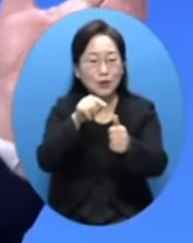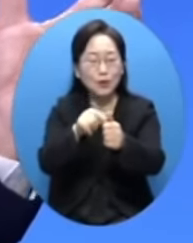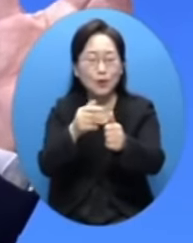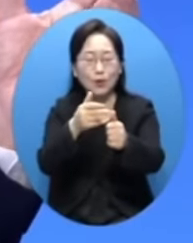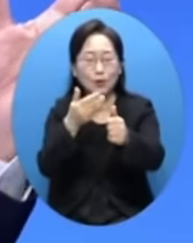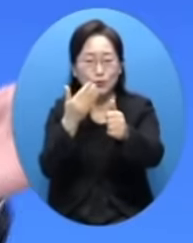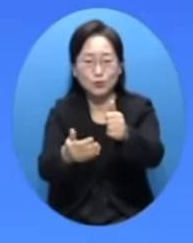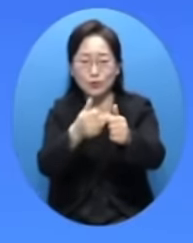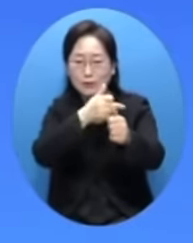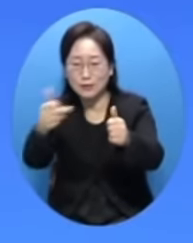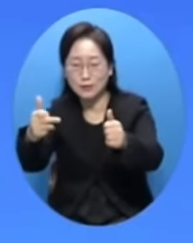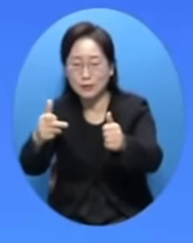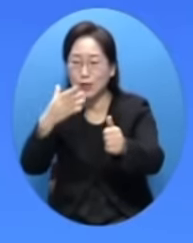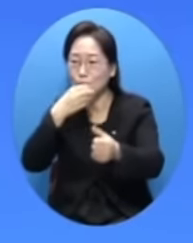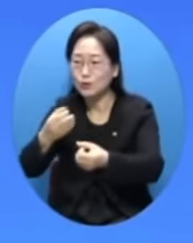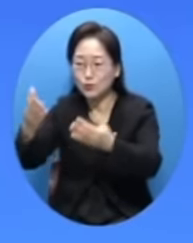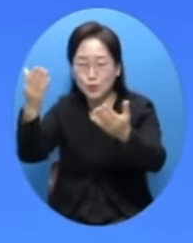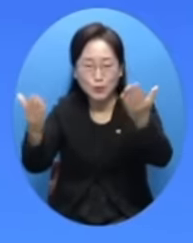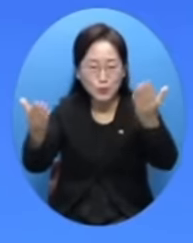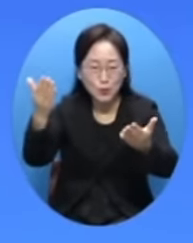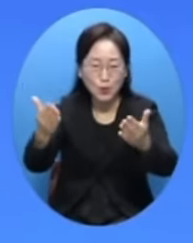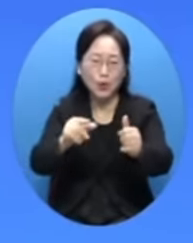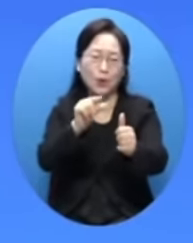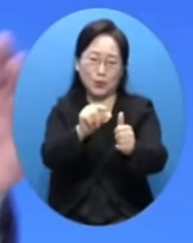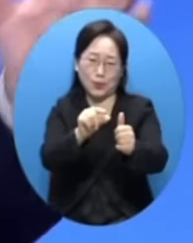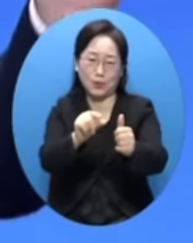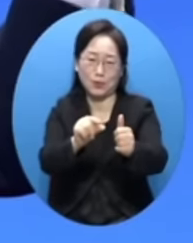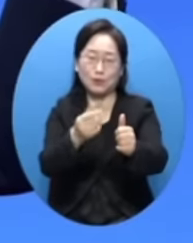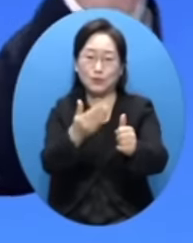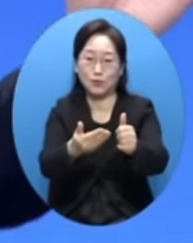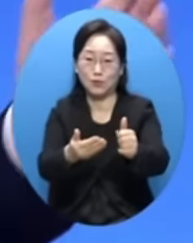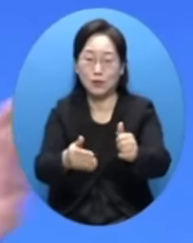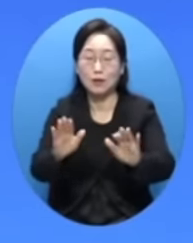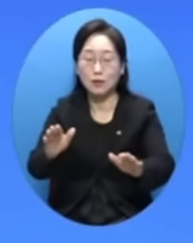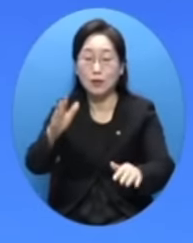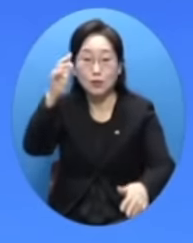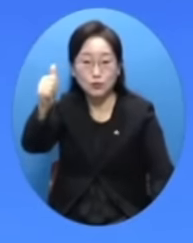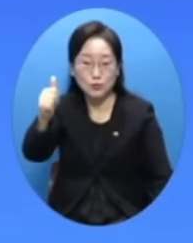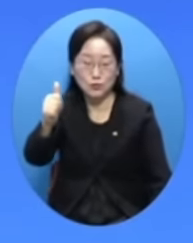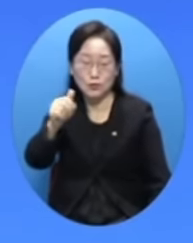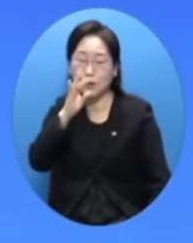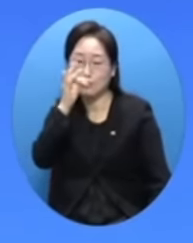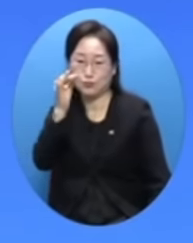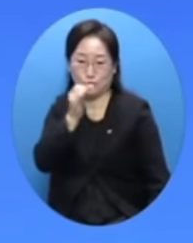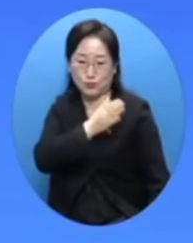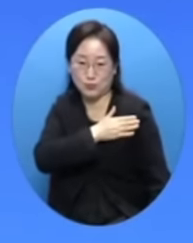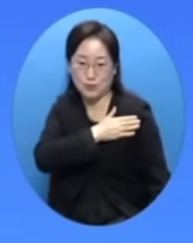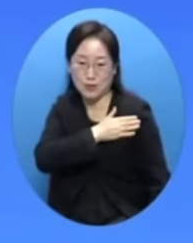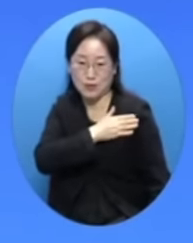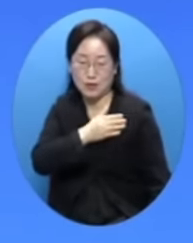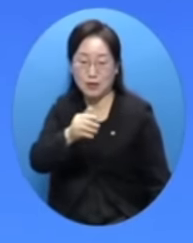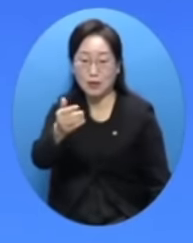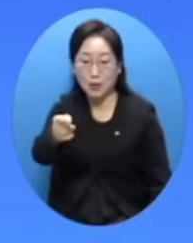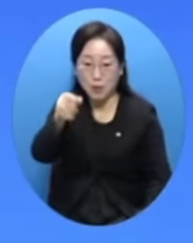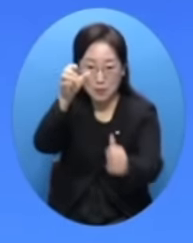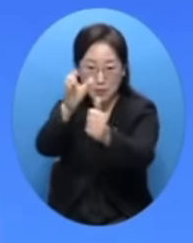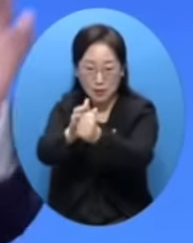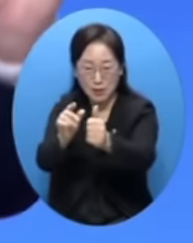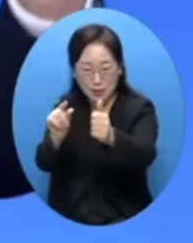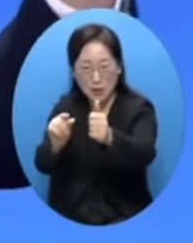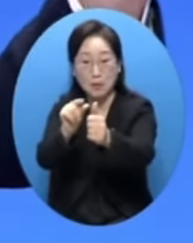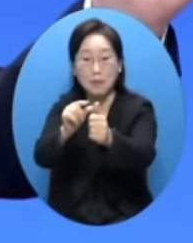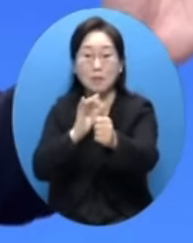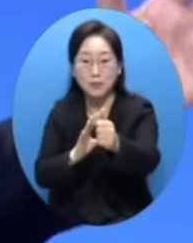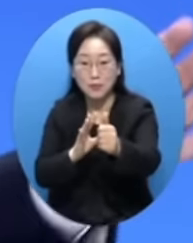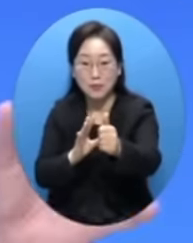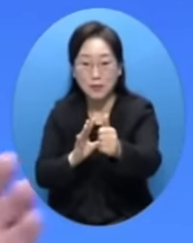큰 축복에 비하면 너무나 작은 일이었다 또 주이 워낙 부자 있기 때문에 네가 너에게 맡긴 것은 작은 것이었다 하나님을